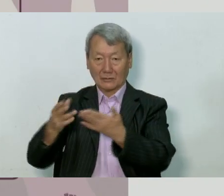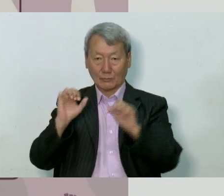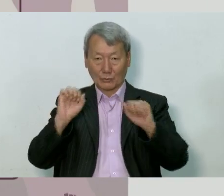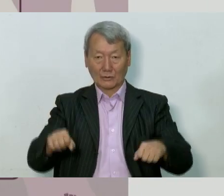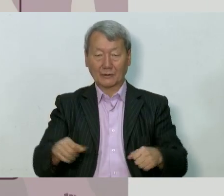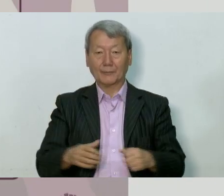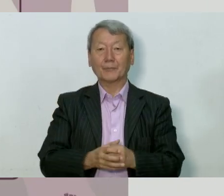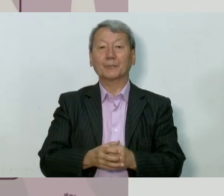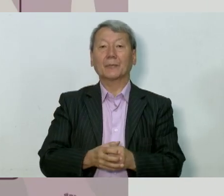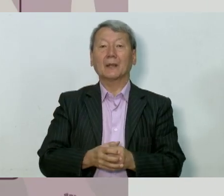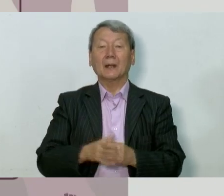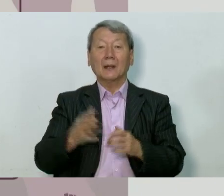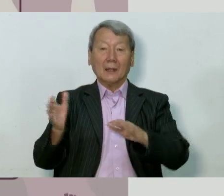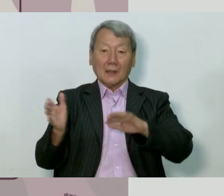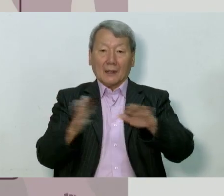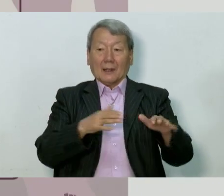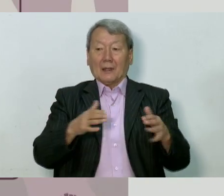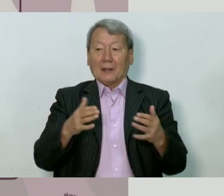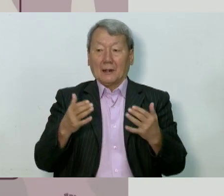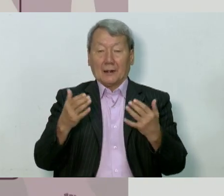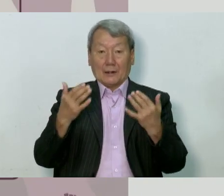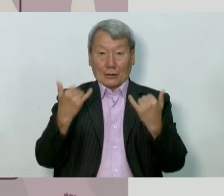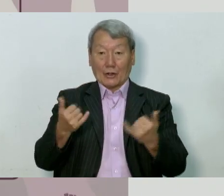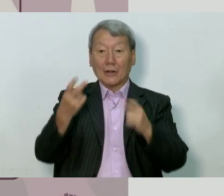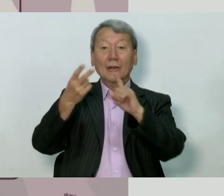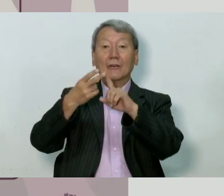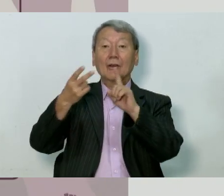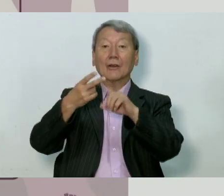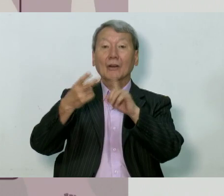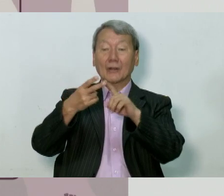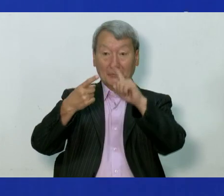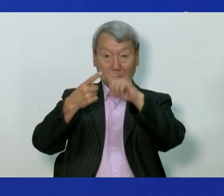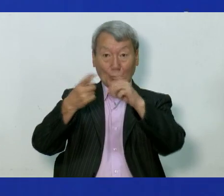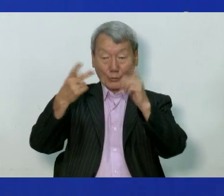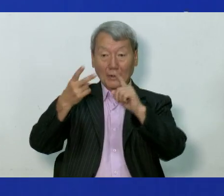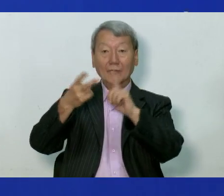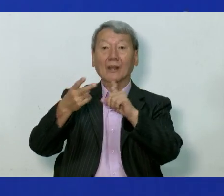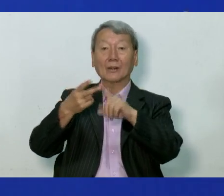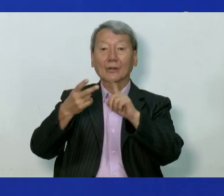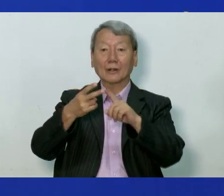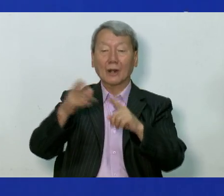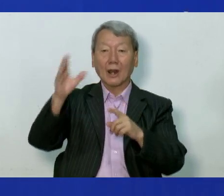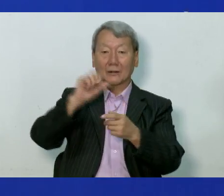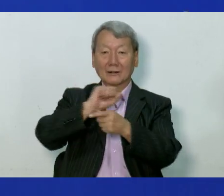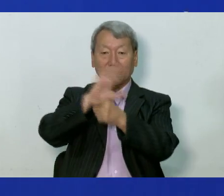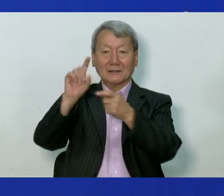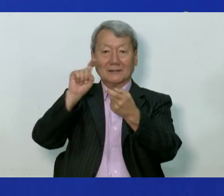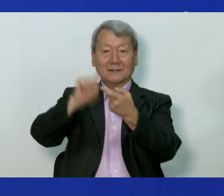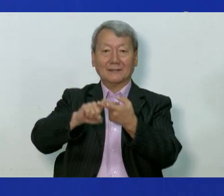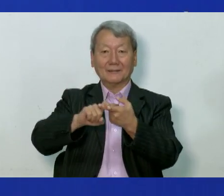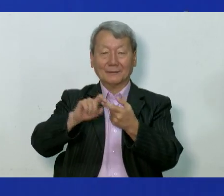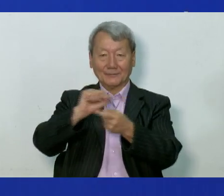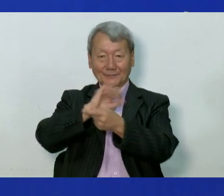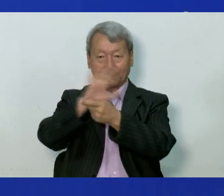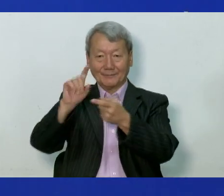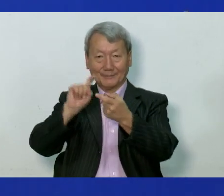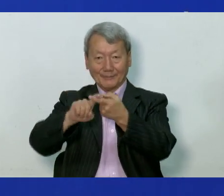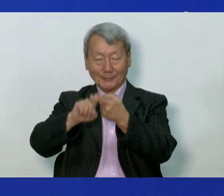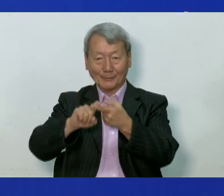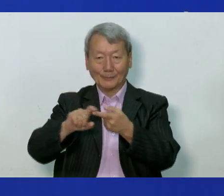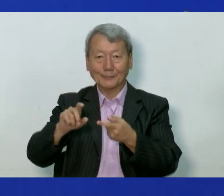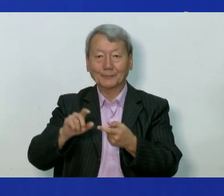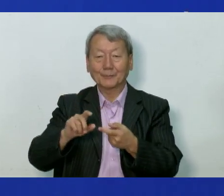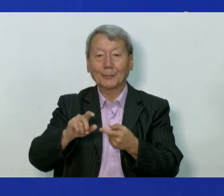атабыз. Эми экинчи багытка токтолуп кетейин, бул ковид вирусунун жайылышын алдын алуу.